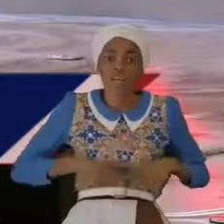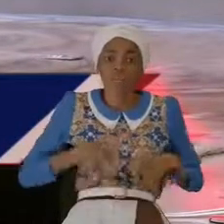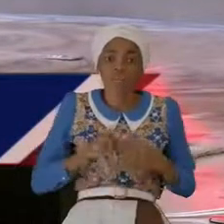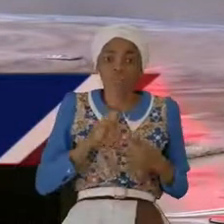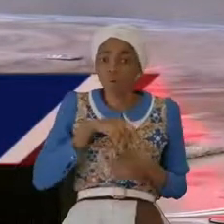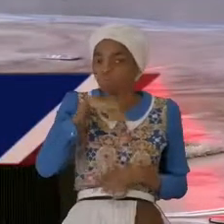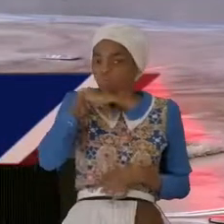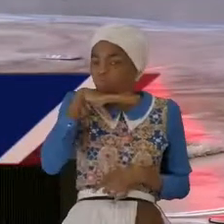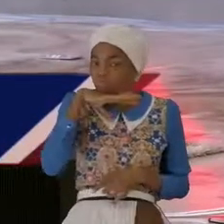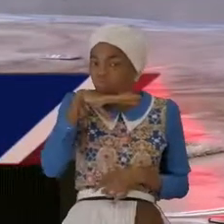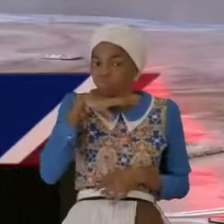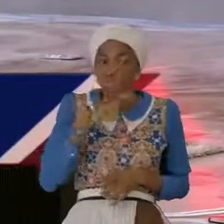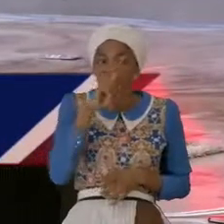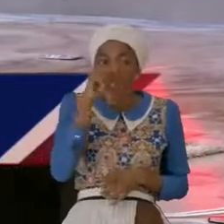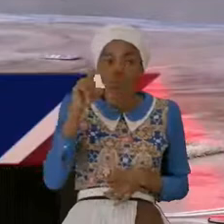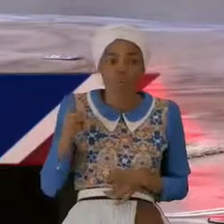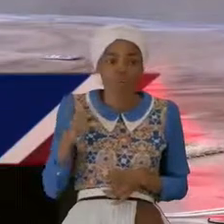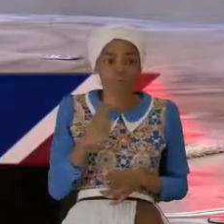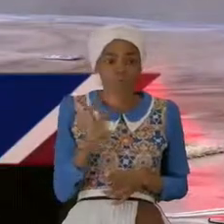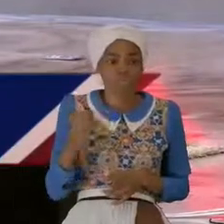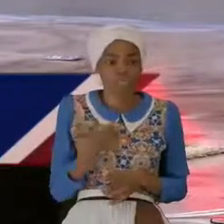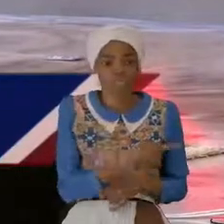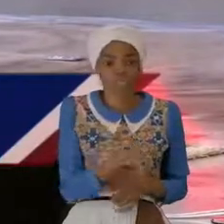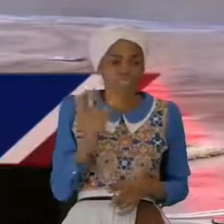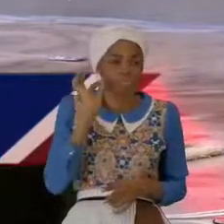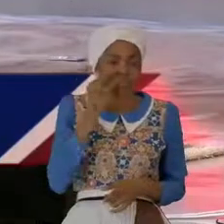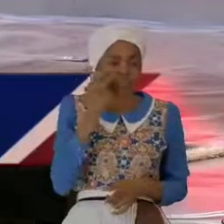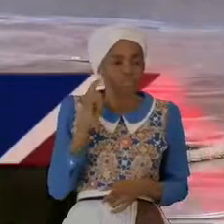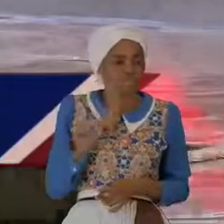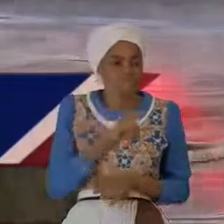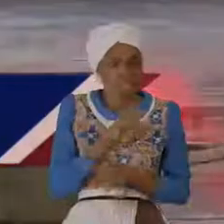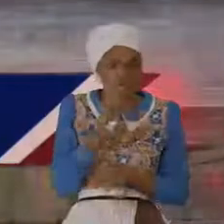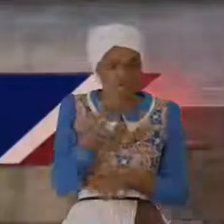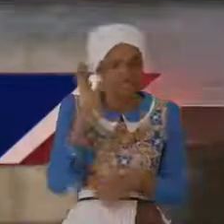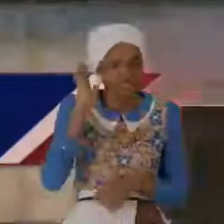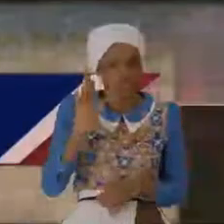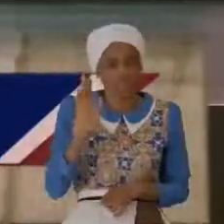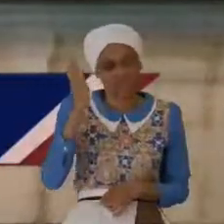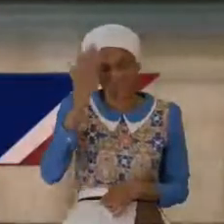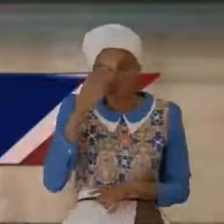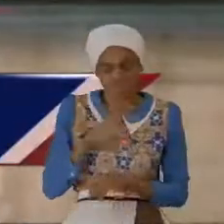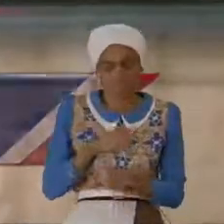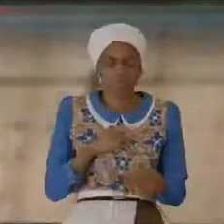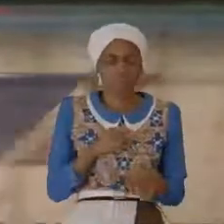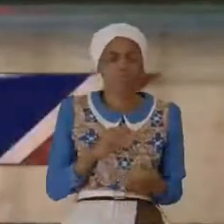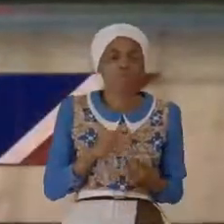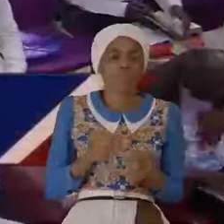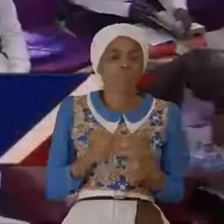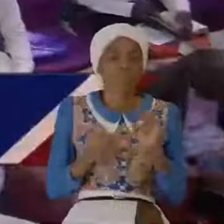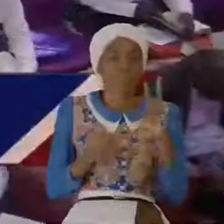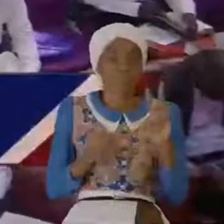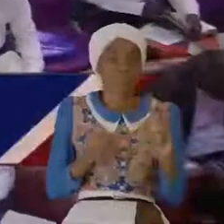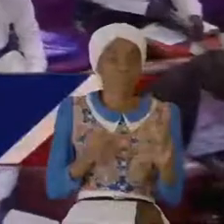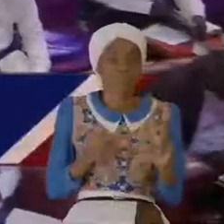pourri, c'est donc à leurs fruits que vous les reconnaîtrez. Deuxième sous-thème